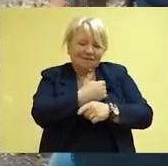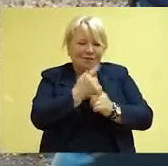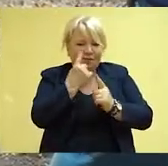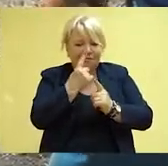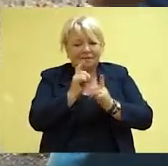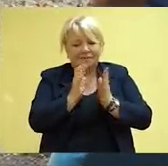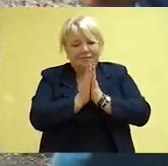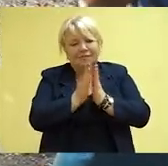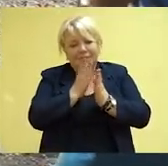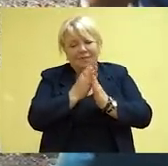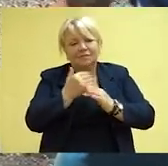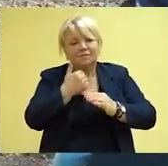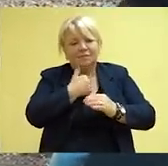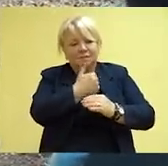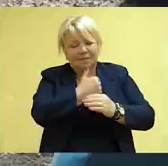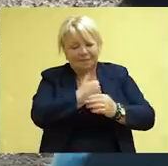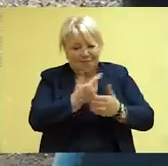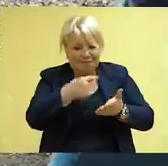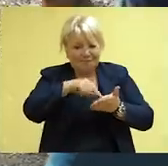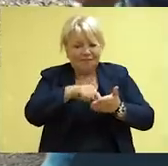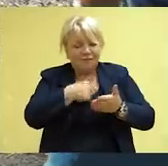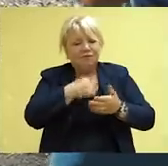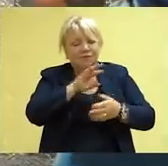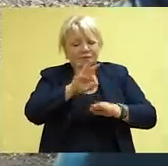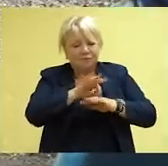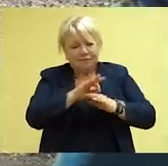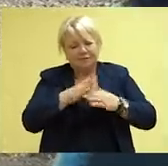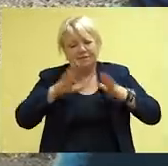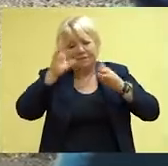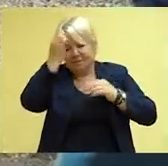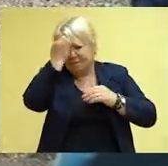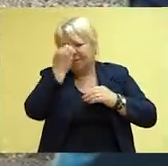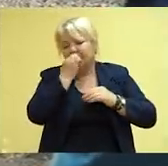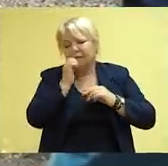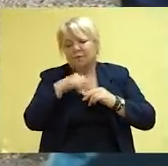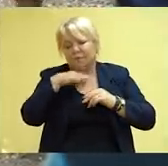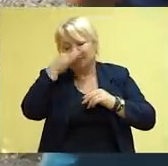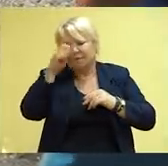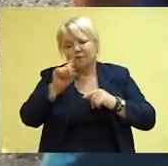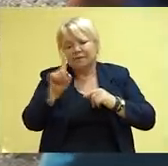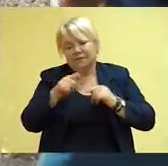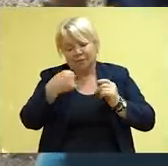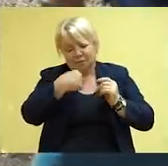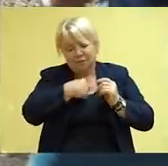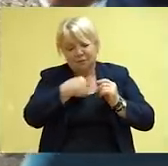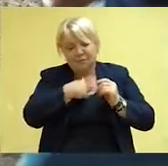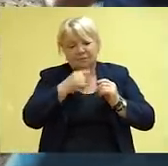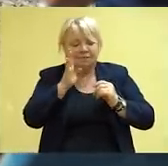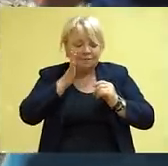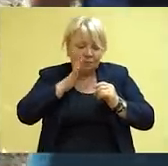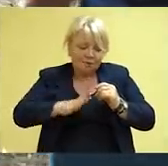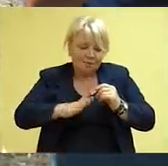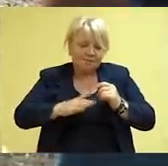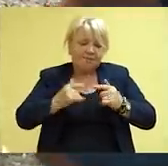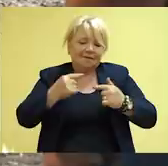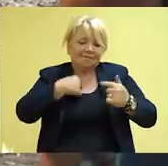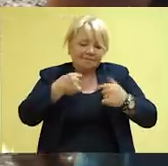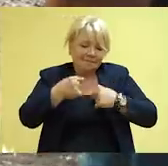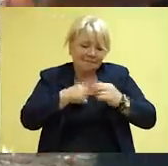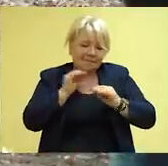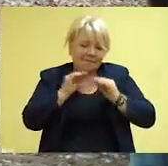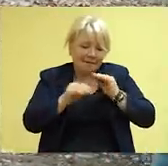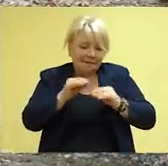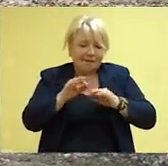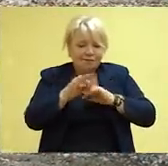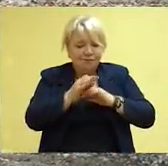ჩემს უკვე, ჩემს მეუღლეს პირადად, იმიტომ რომ აი მოთმინებისთვის მო რაც მეამაში მაქვს ჩადებული დრო და თობილიც მო. რავი, და მადლობა. ბაზარი არა,